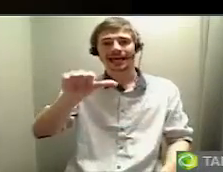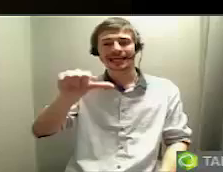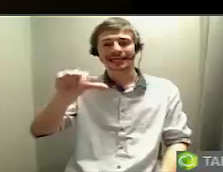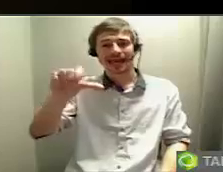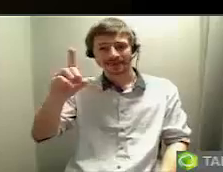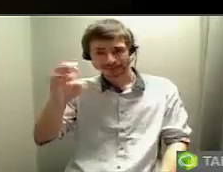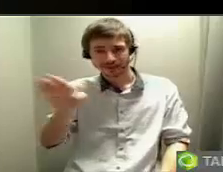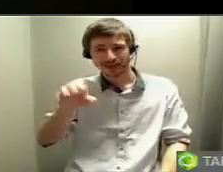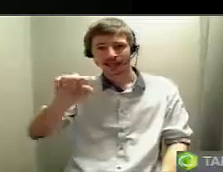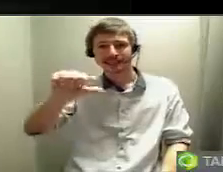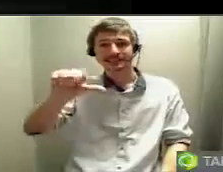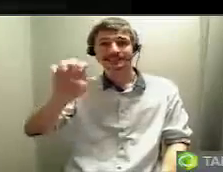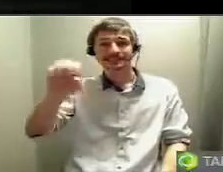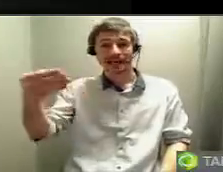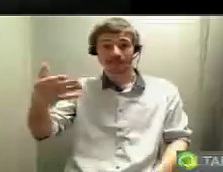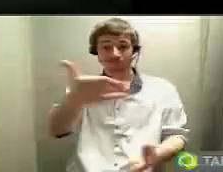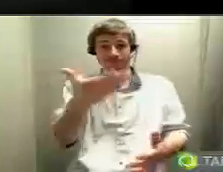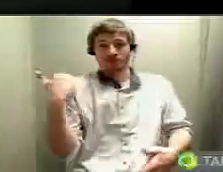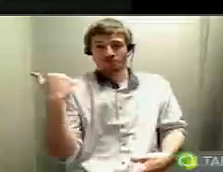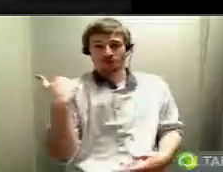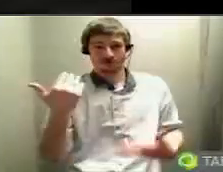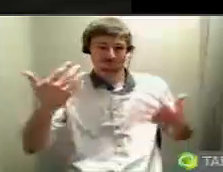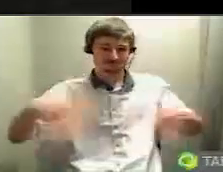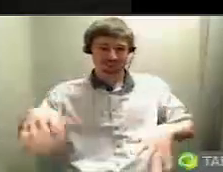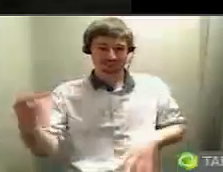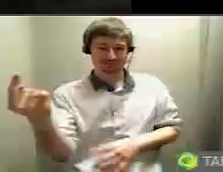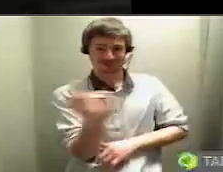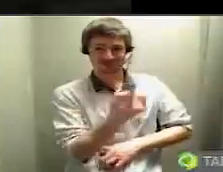qu'on a déjà vu il y a pas longtemps.